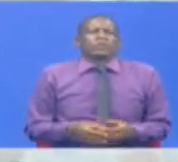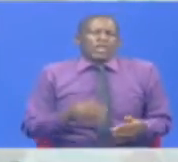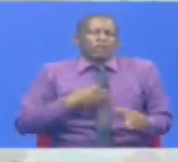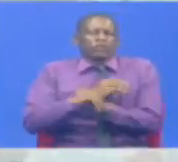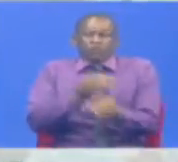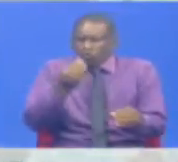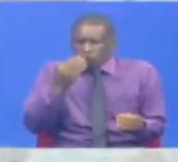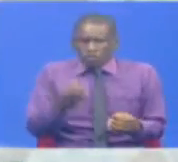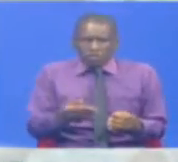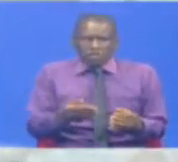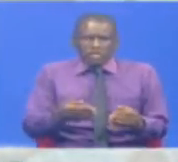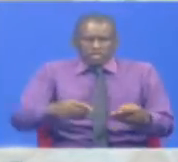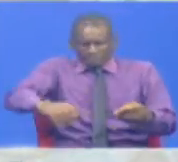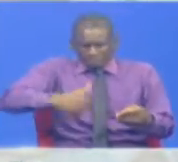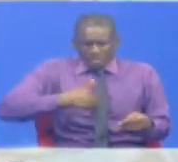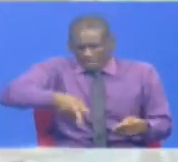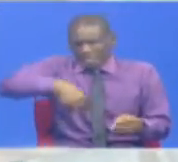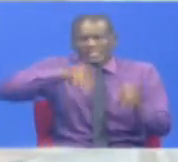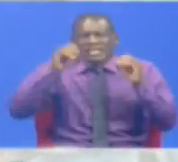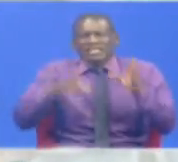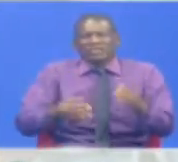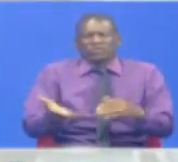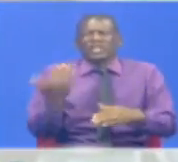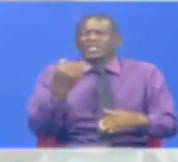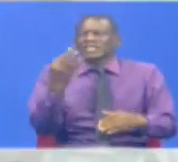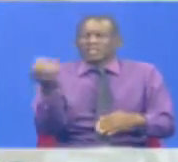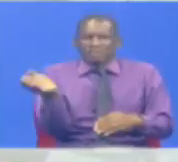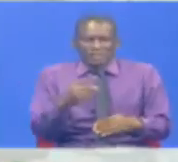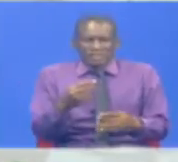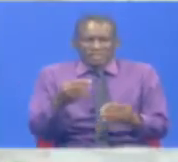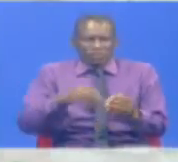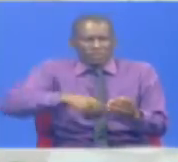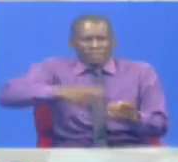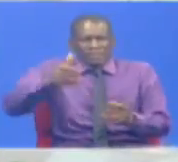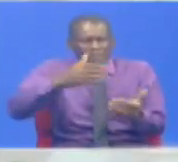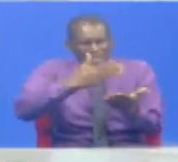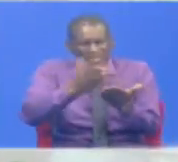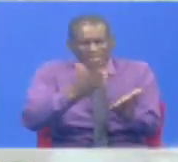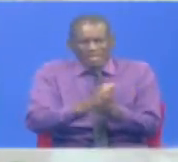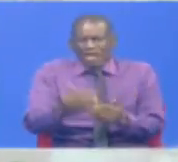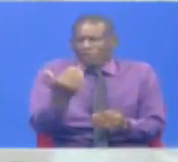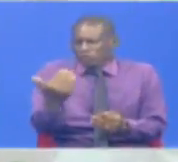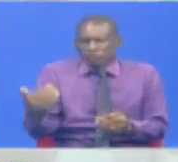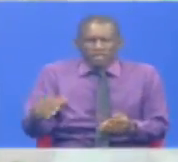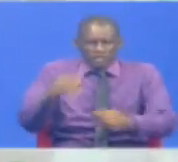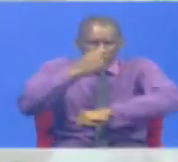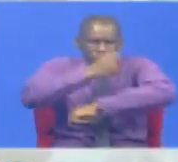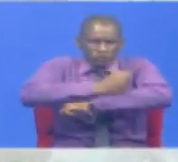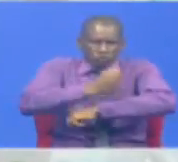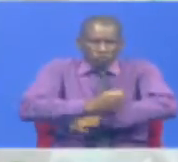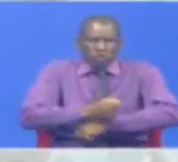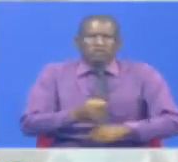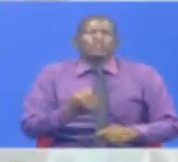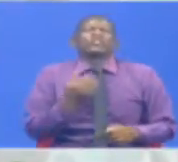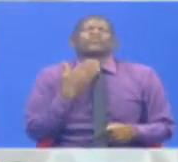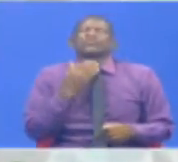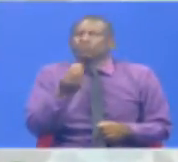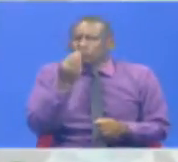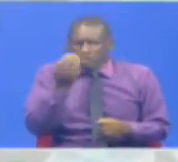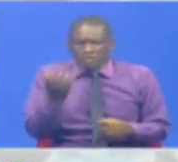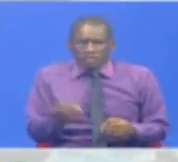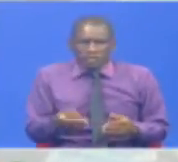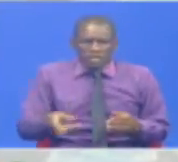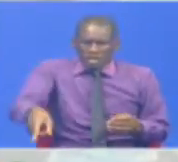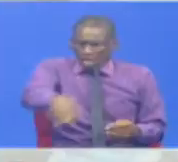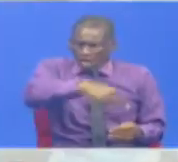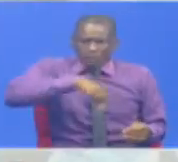Hakuna pesa tumepewa for the last 3 months. Na tunalipa rent, tunasomesha watoto, wanataka wakule. Sisi wenyewe tunafaa